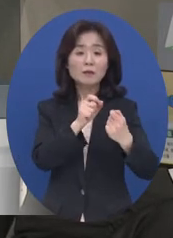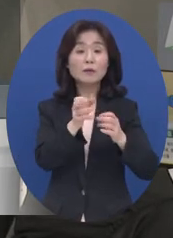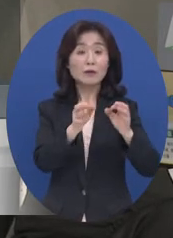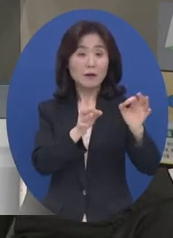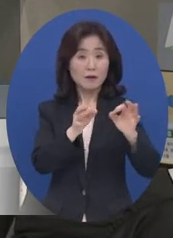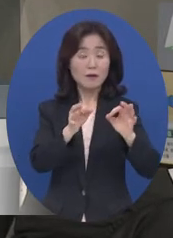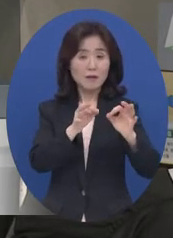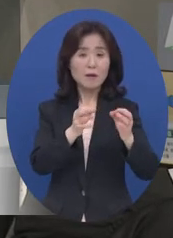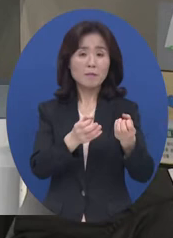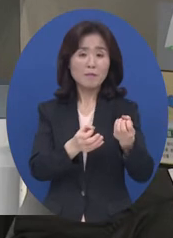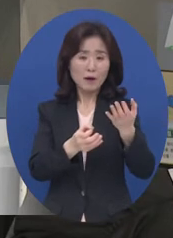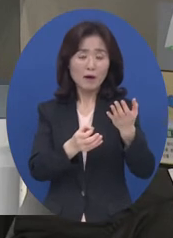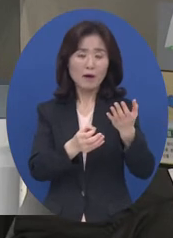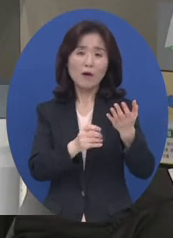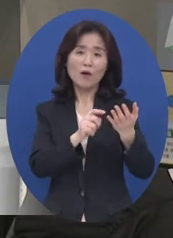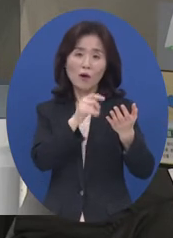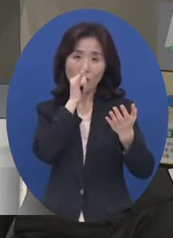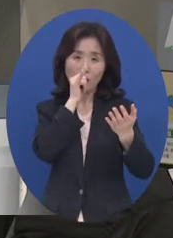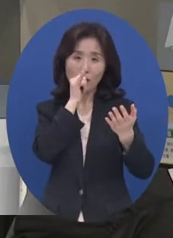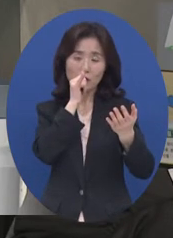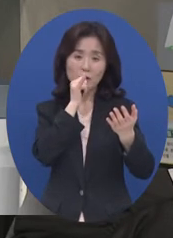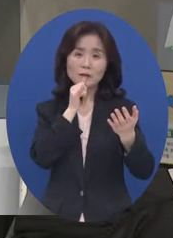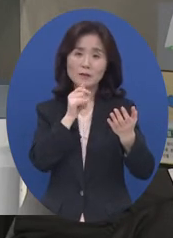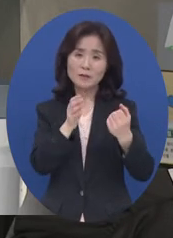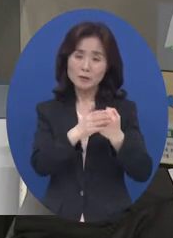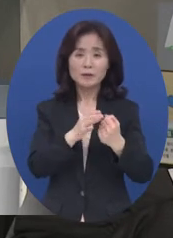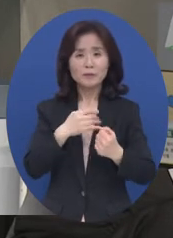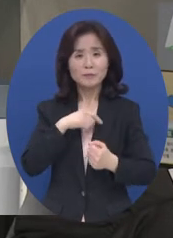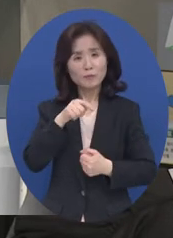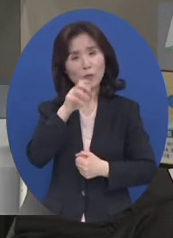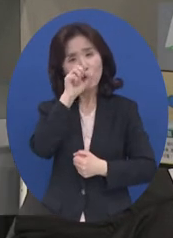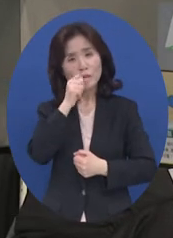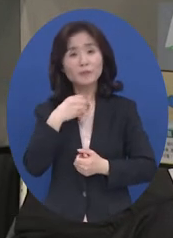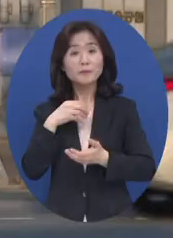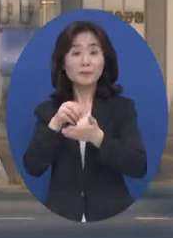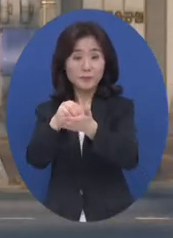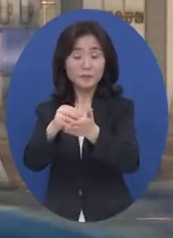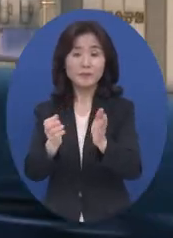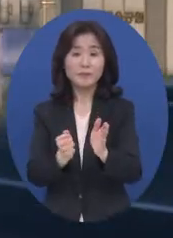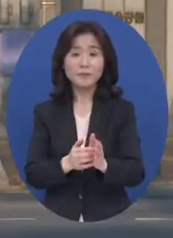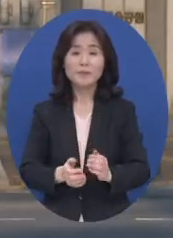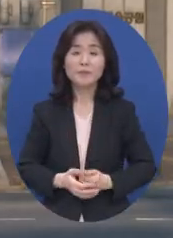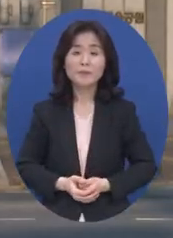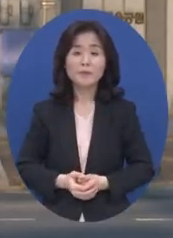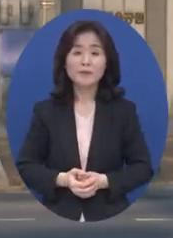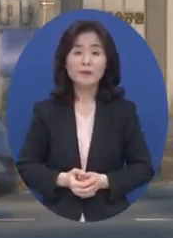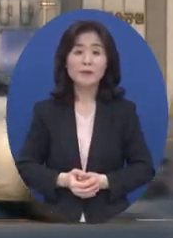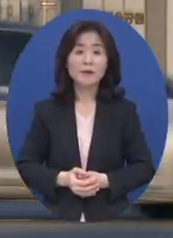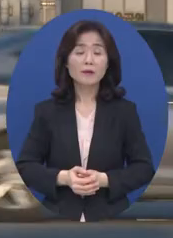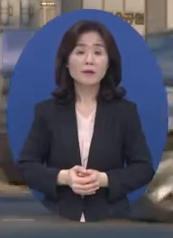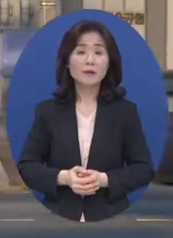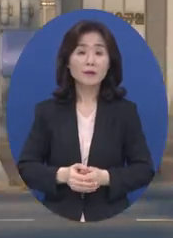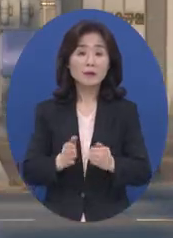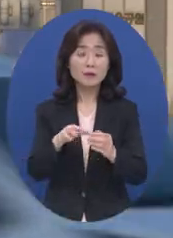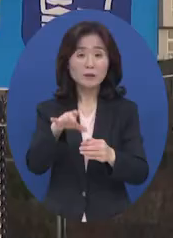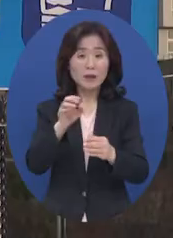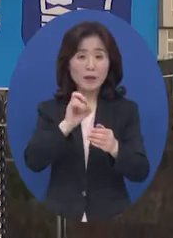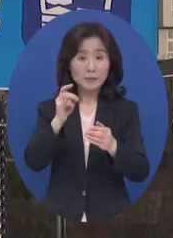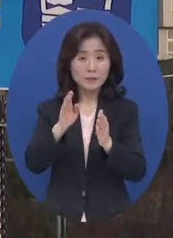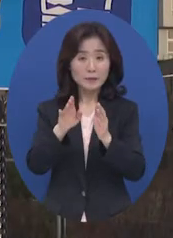쪽으로 이렇게 우선이 보이게끔 돼 있다 해서 그런 점이 좋아서 그냥 시작하게 됐어요. 배달특급 개시